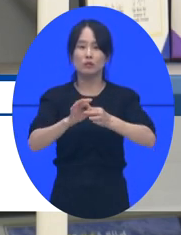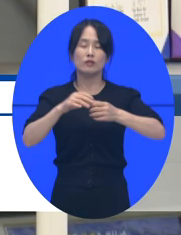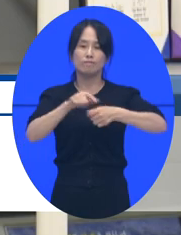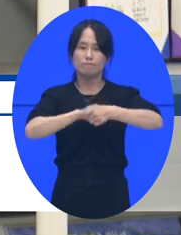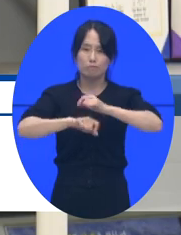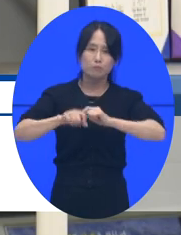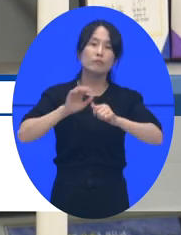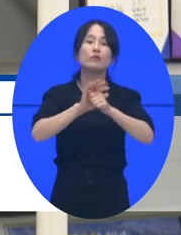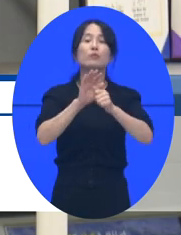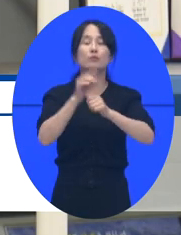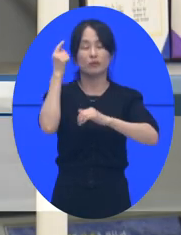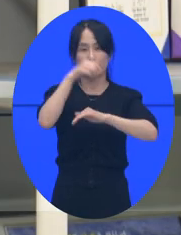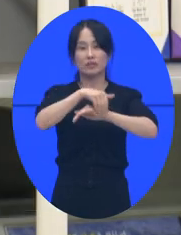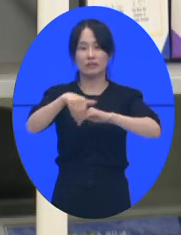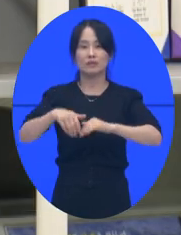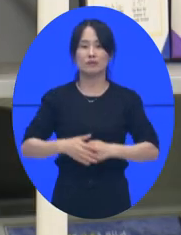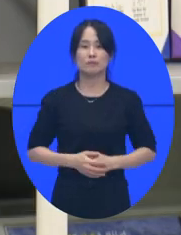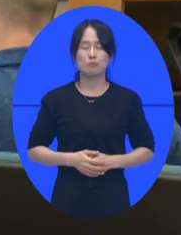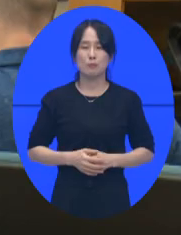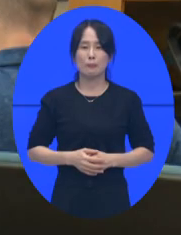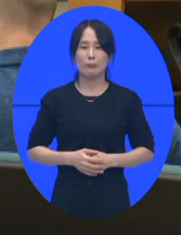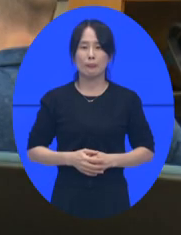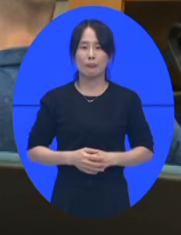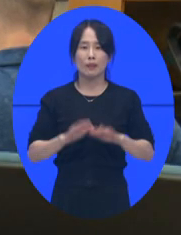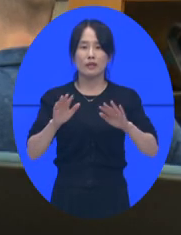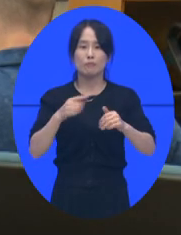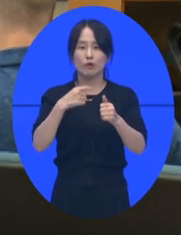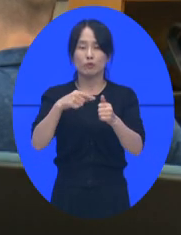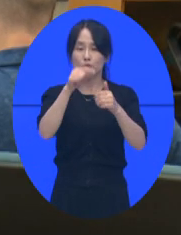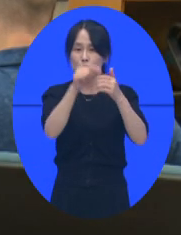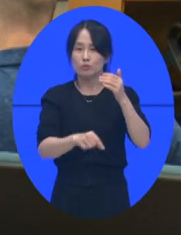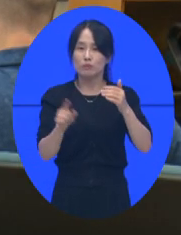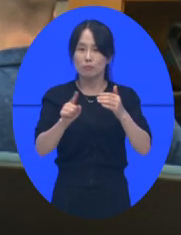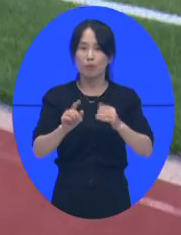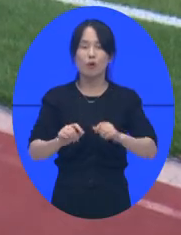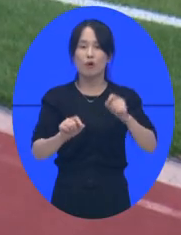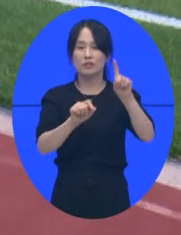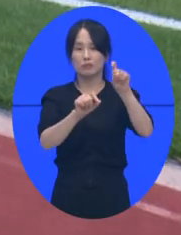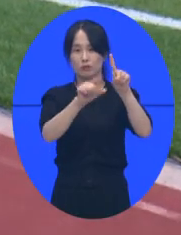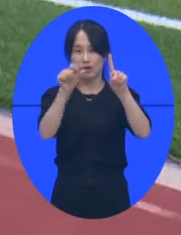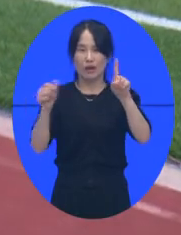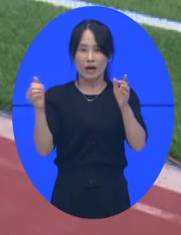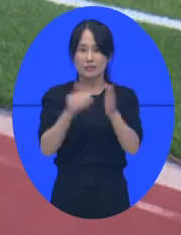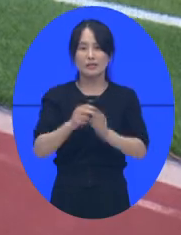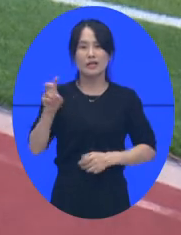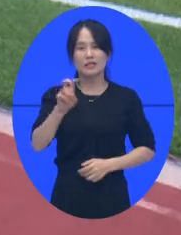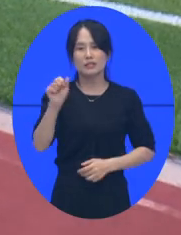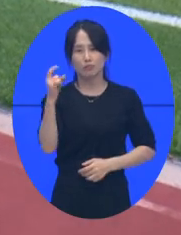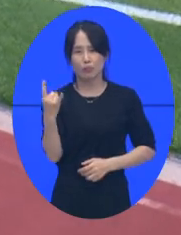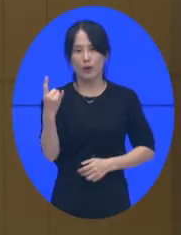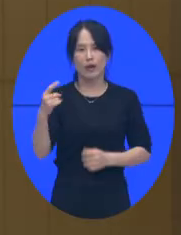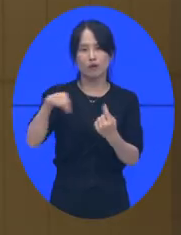통해 적극적으로 지원하겠습니다. 이번 교육 프로그램은 올해 11월까지 약